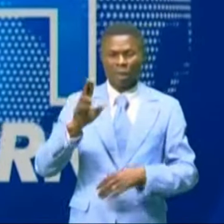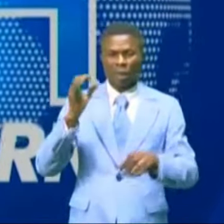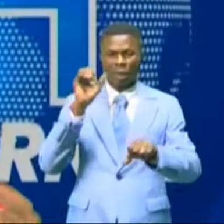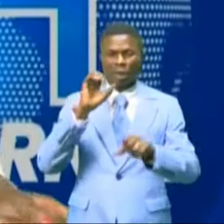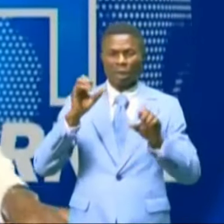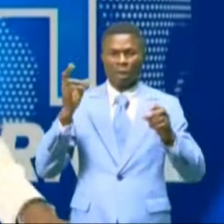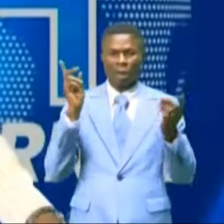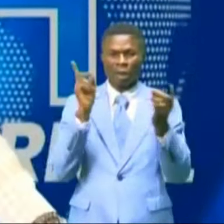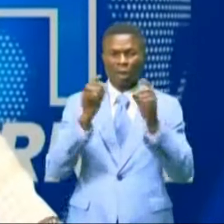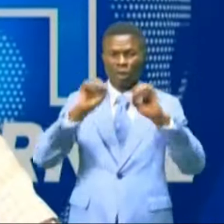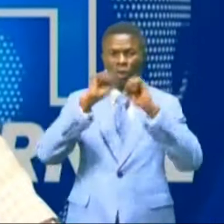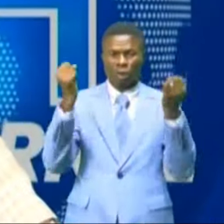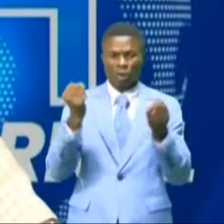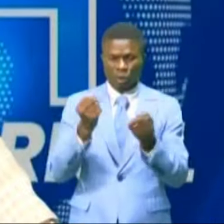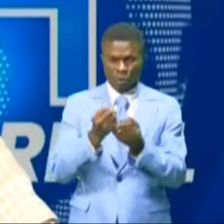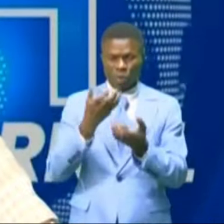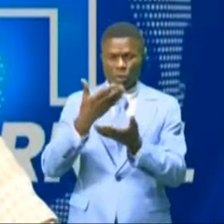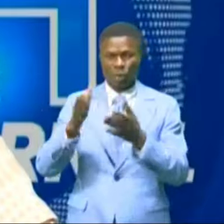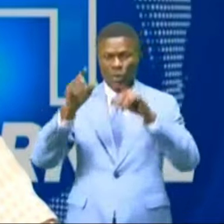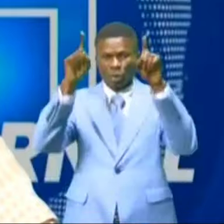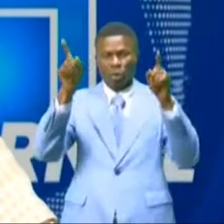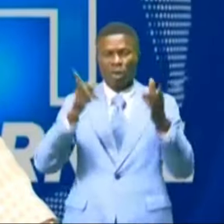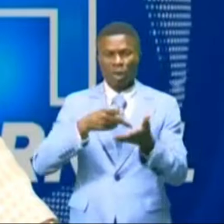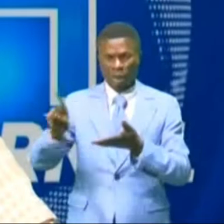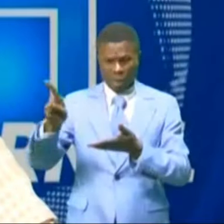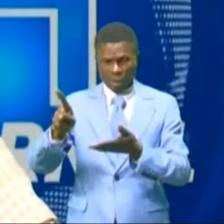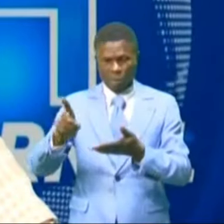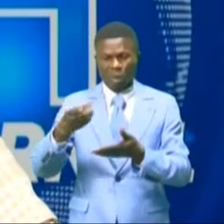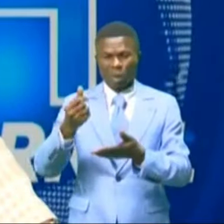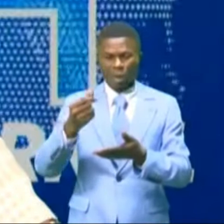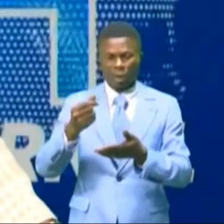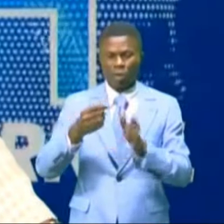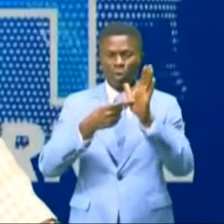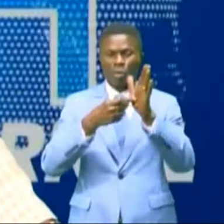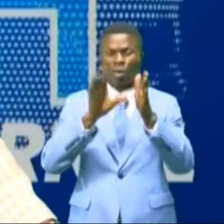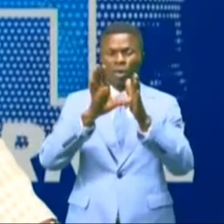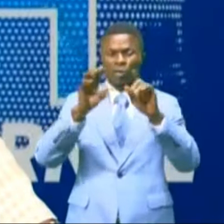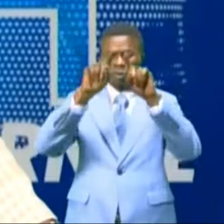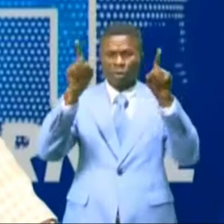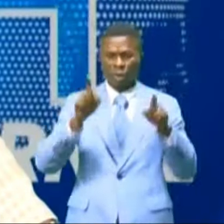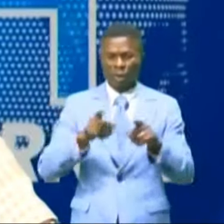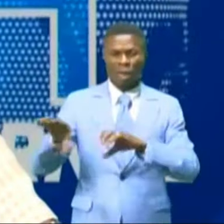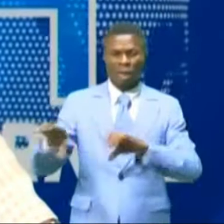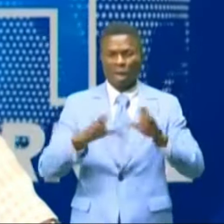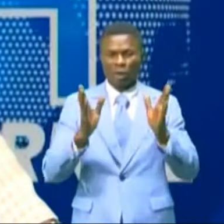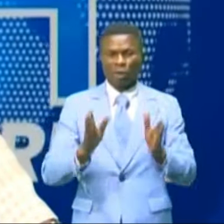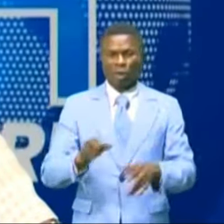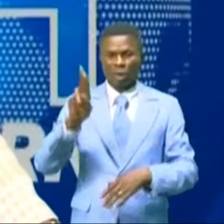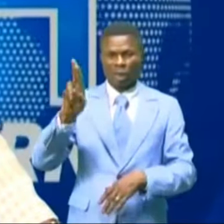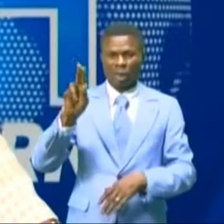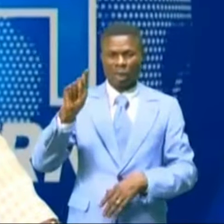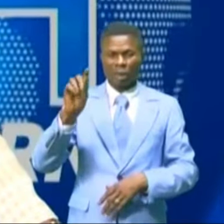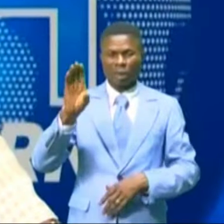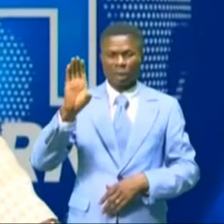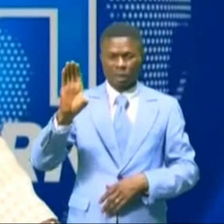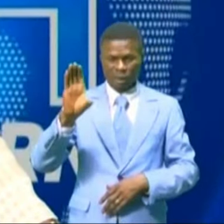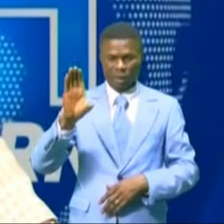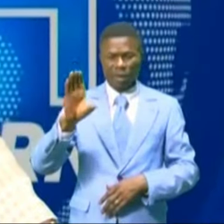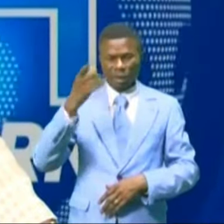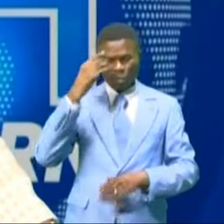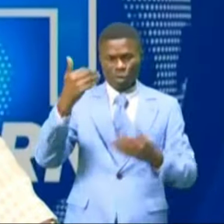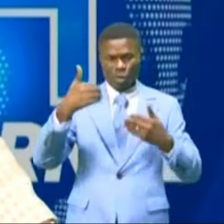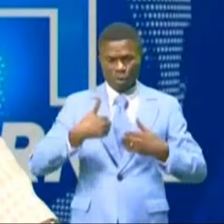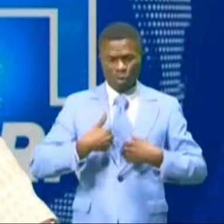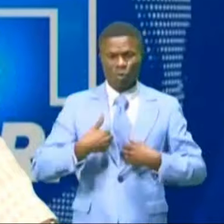de télédistribution pour le paiement de la redevance audiovisuelle pour permettre aux animateurs de cet établissement public d'avoir